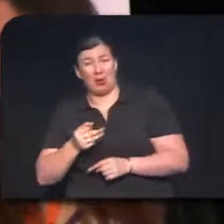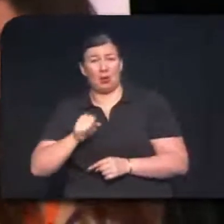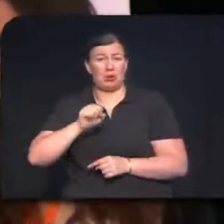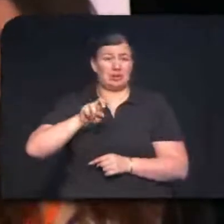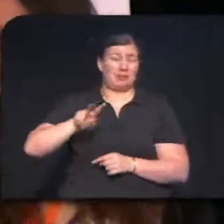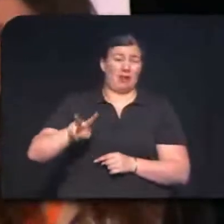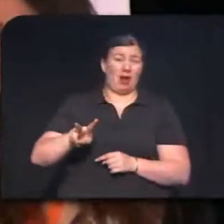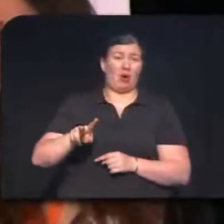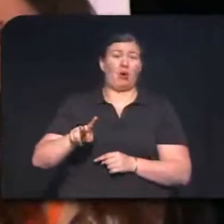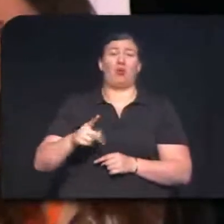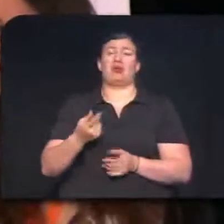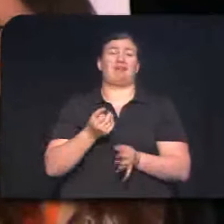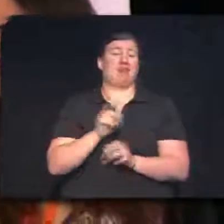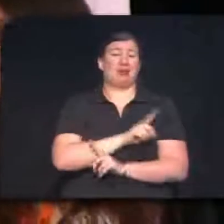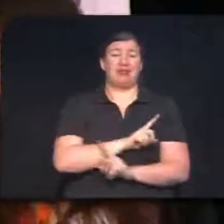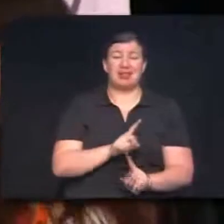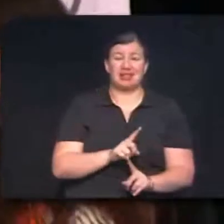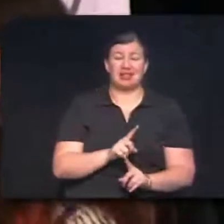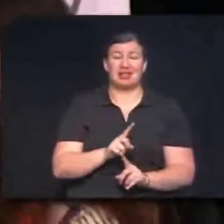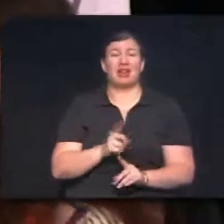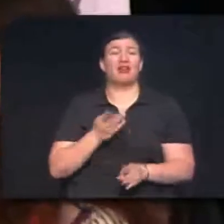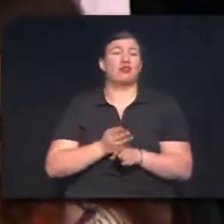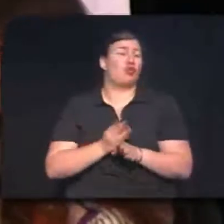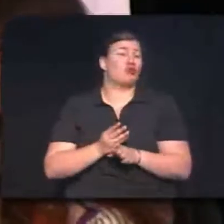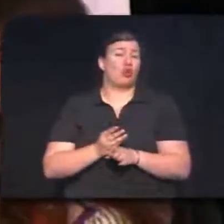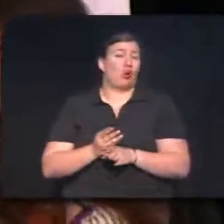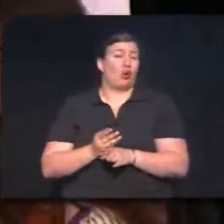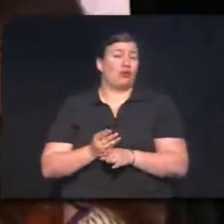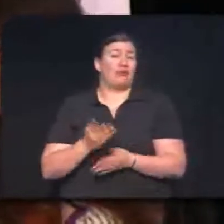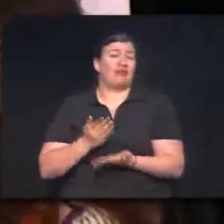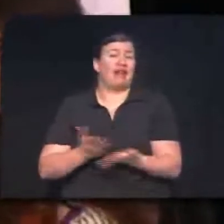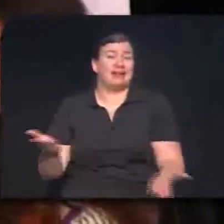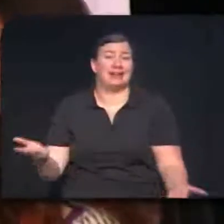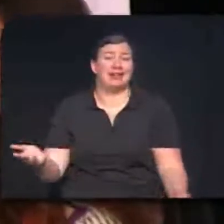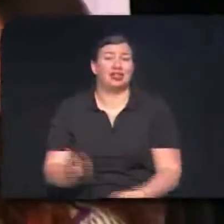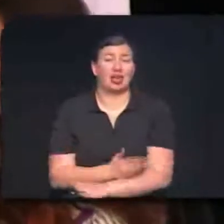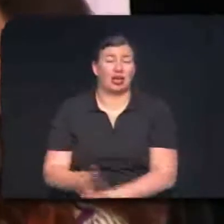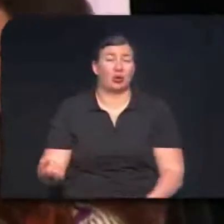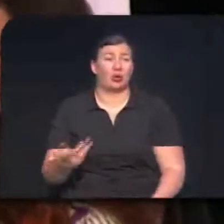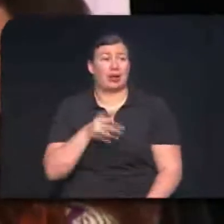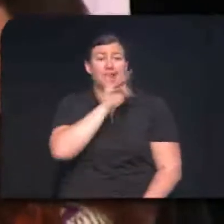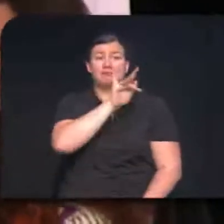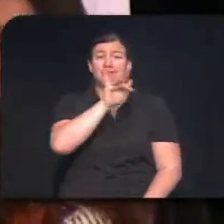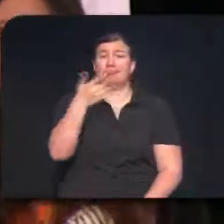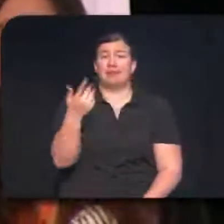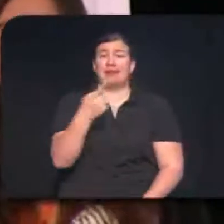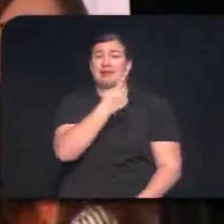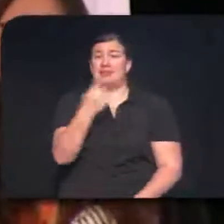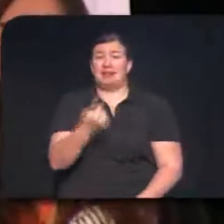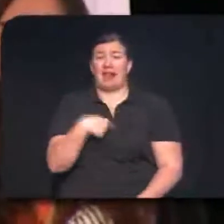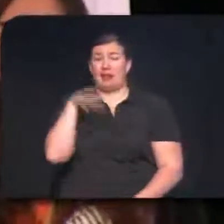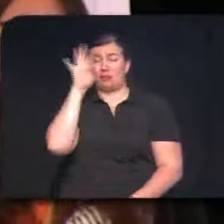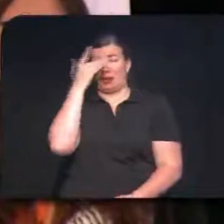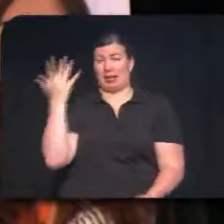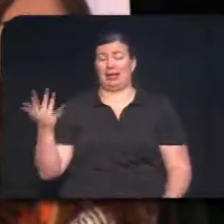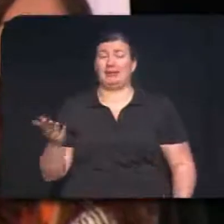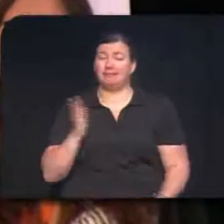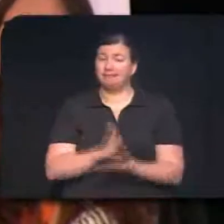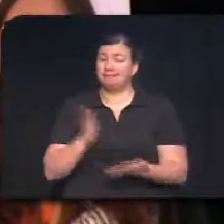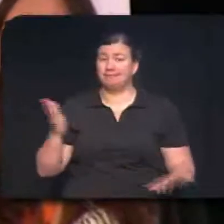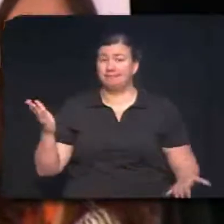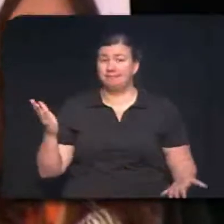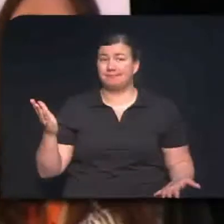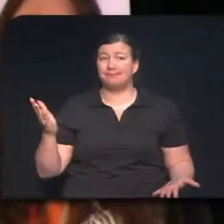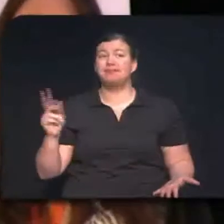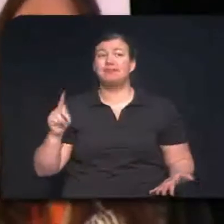diese Entscheidung hat jeder für sich getroffen bitte genau ansonsten wir